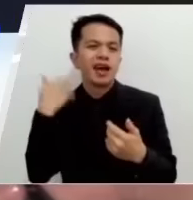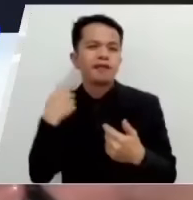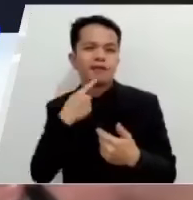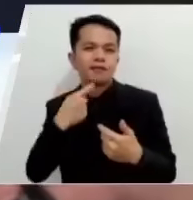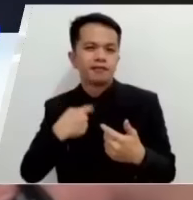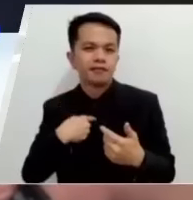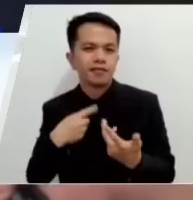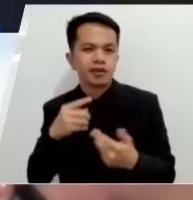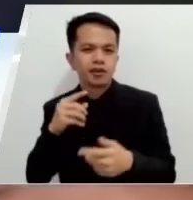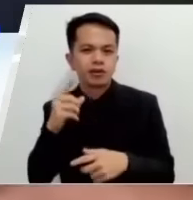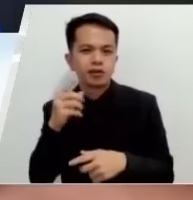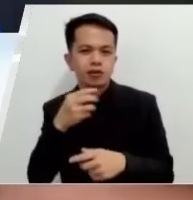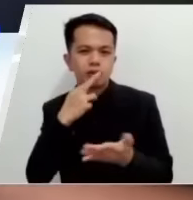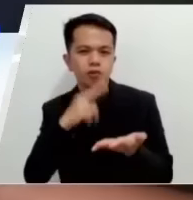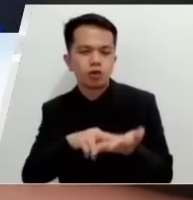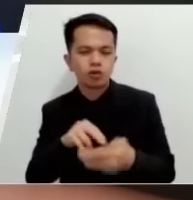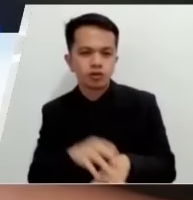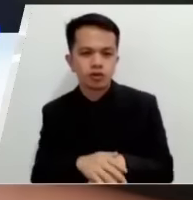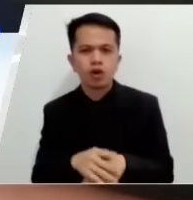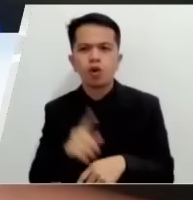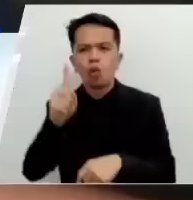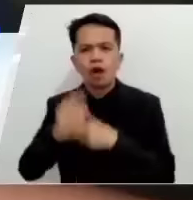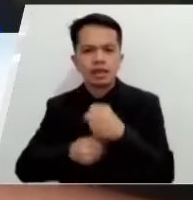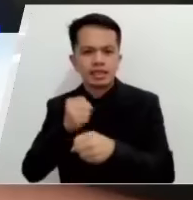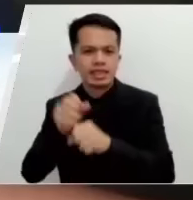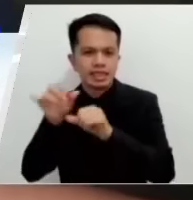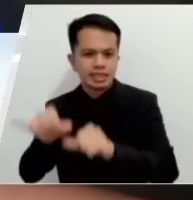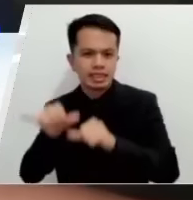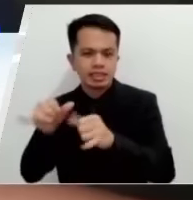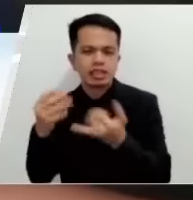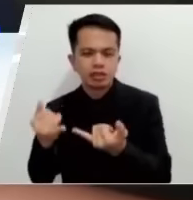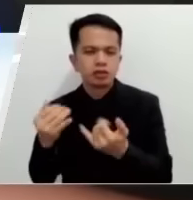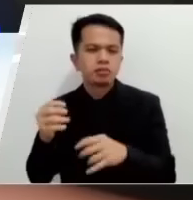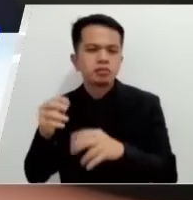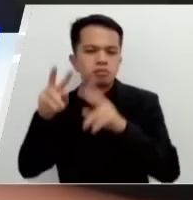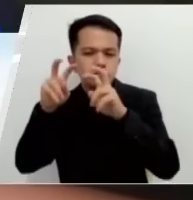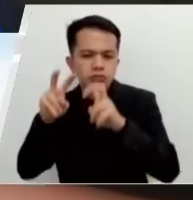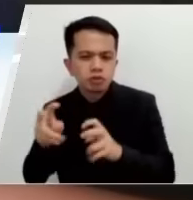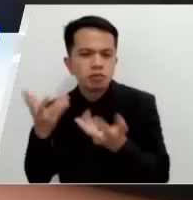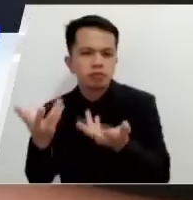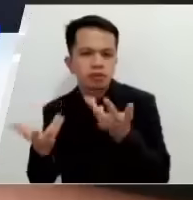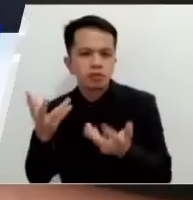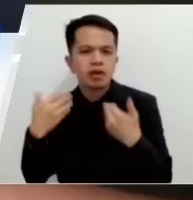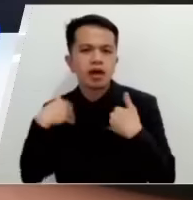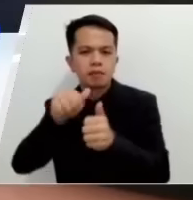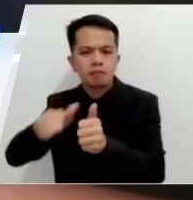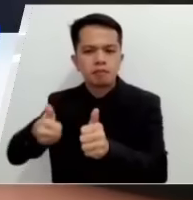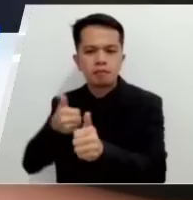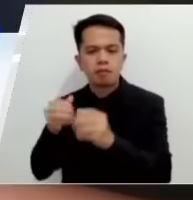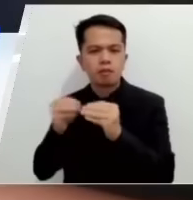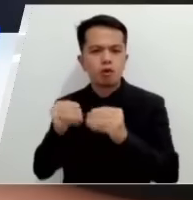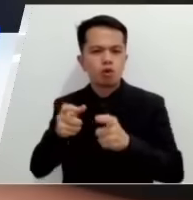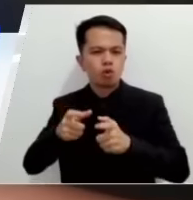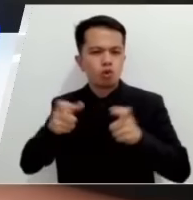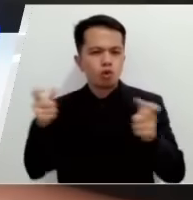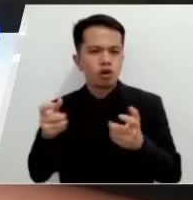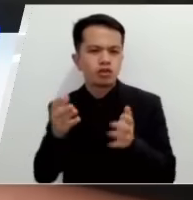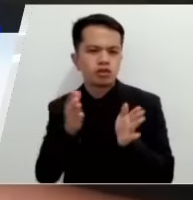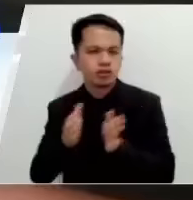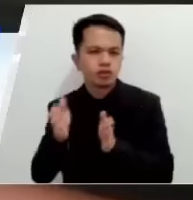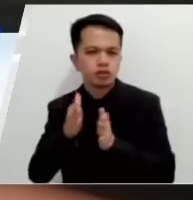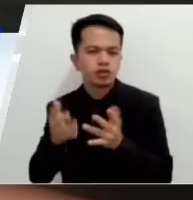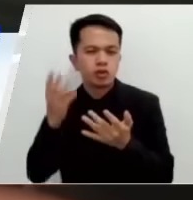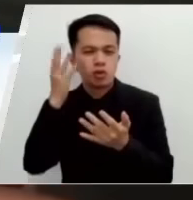sila nag-stay dito and may inimbestigahan pa tayo na may mas malaki pa behind them kasi trusted sila ng